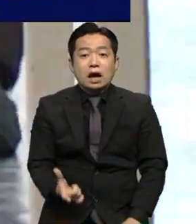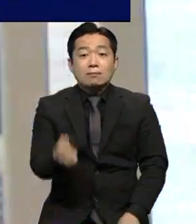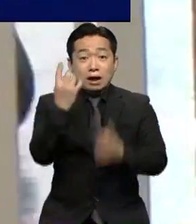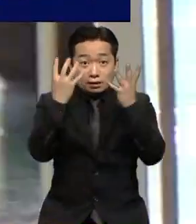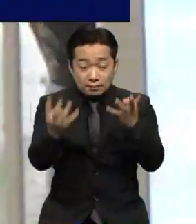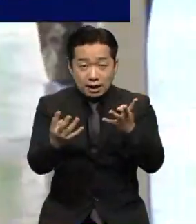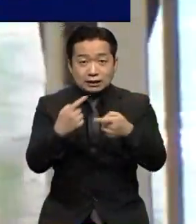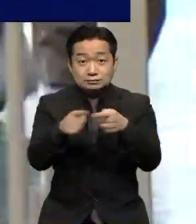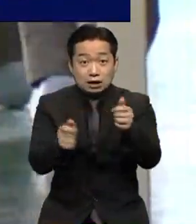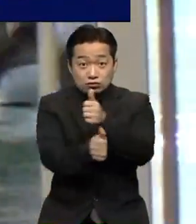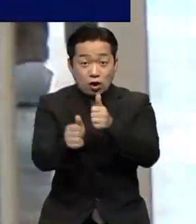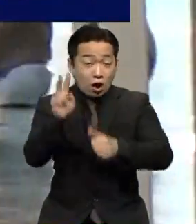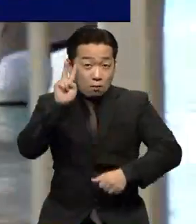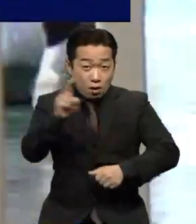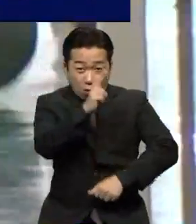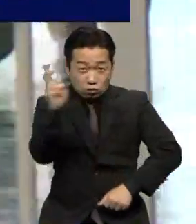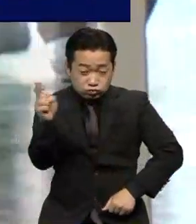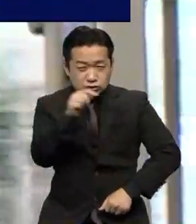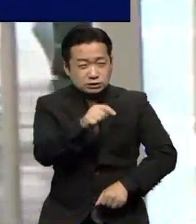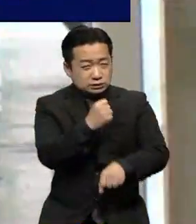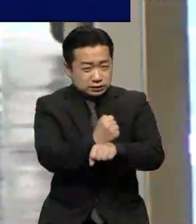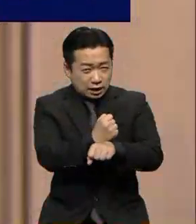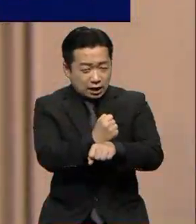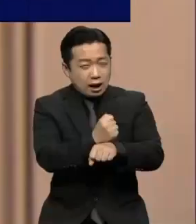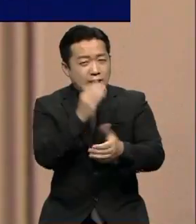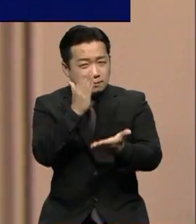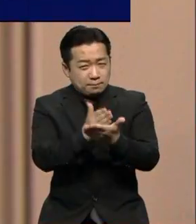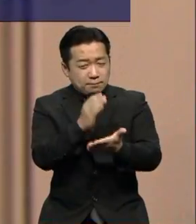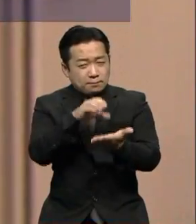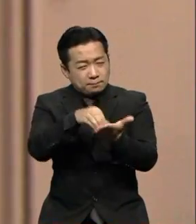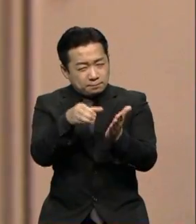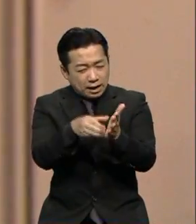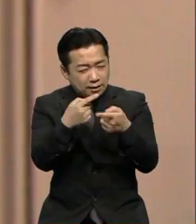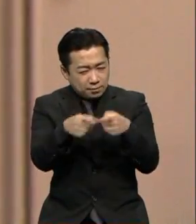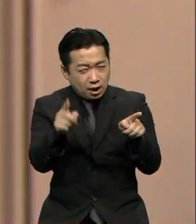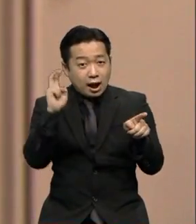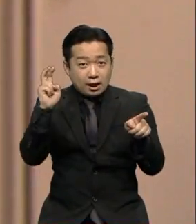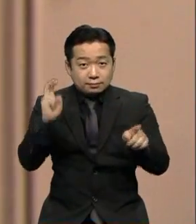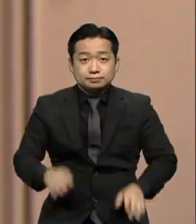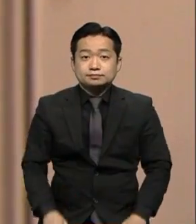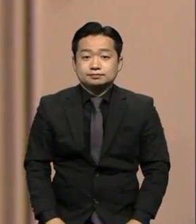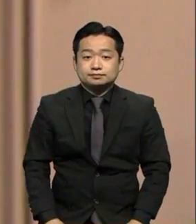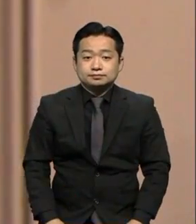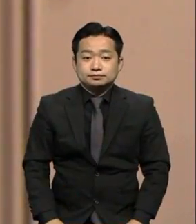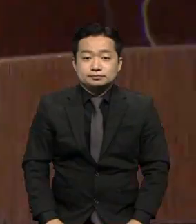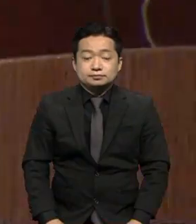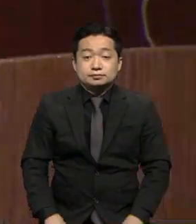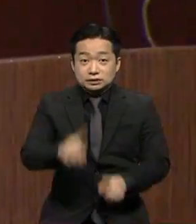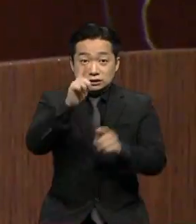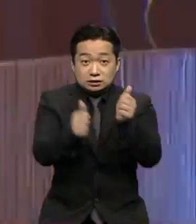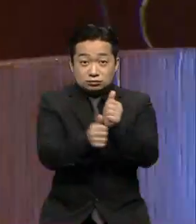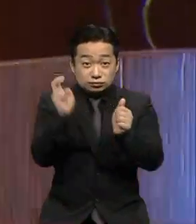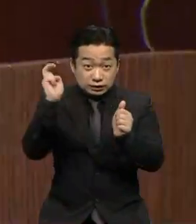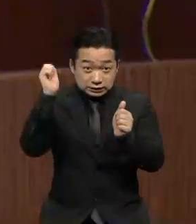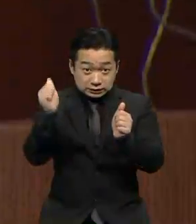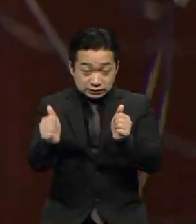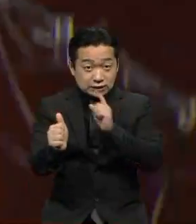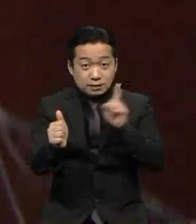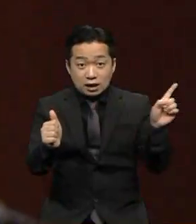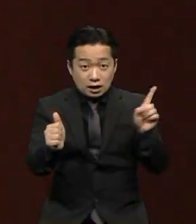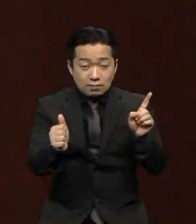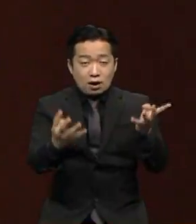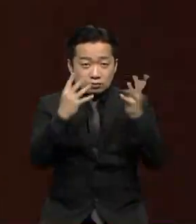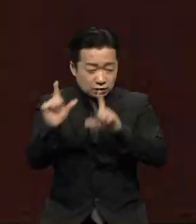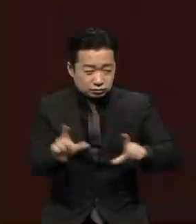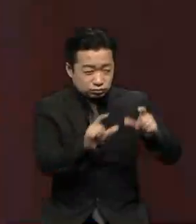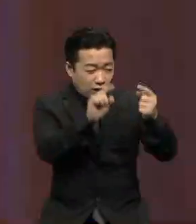심사위원회가 모레 오후 이 부회장의 가석방이 적절한지 심사합니다. 이 부회장의 수영생활 기록 등 수십 가지